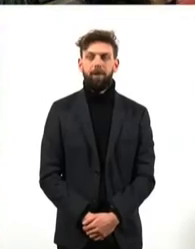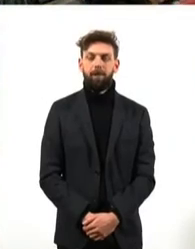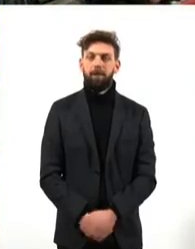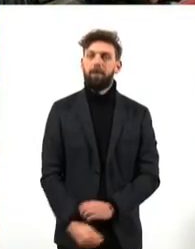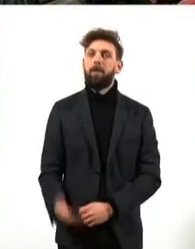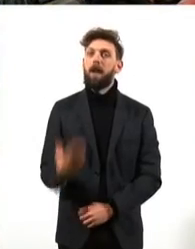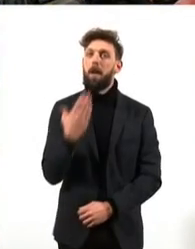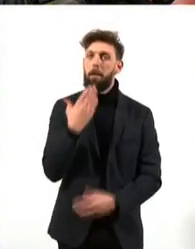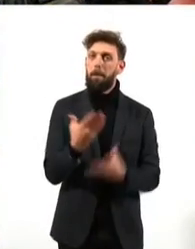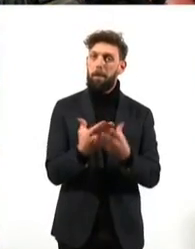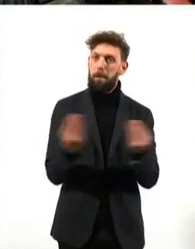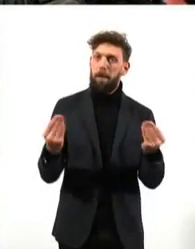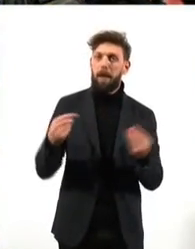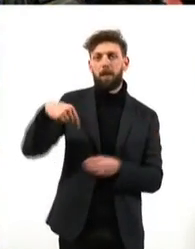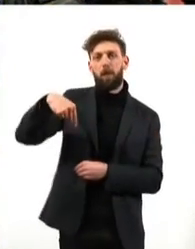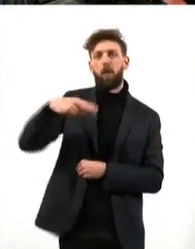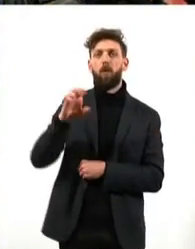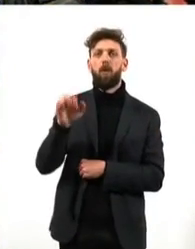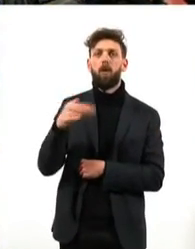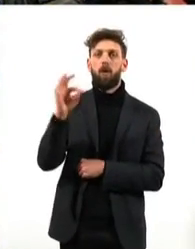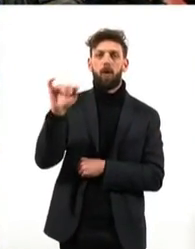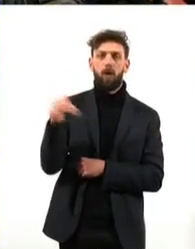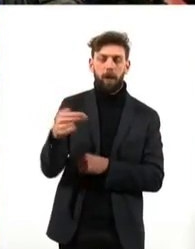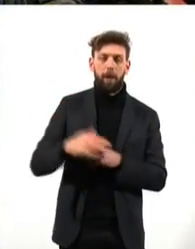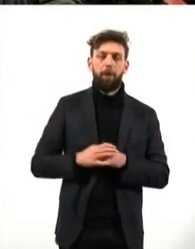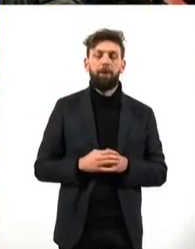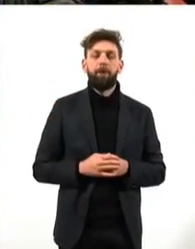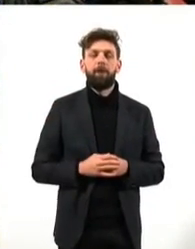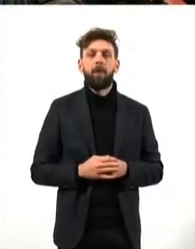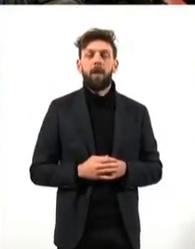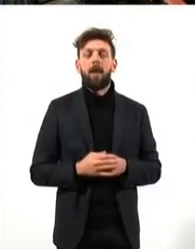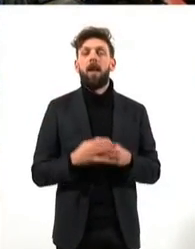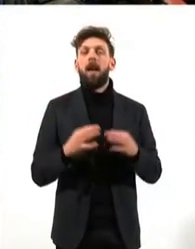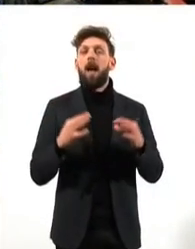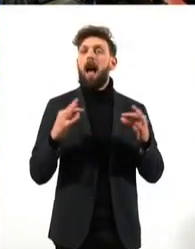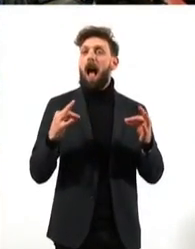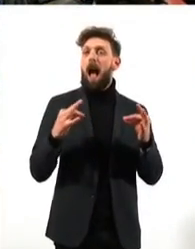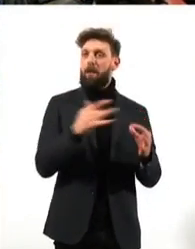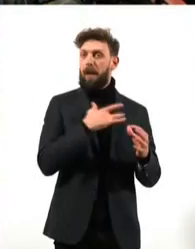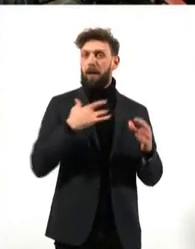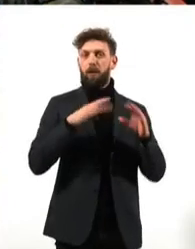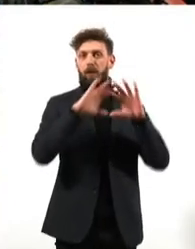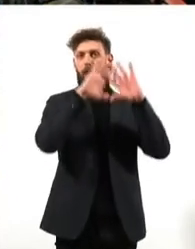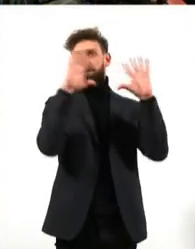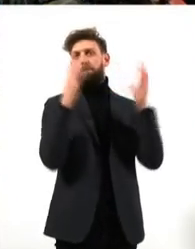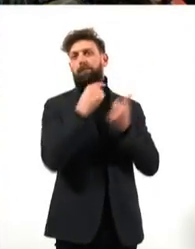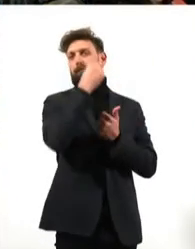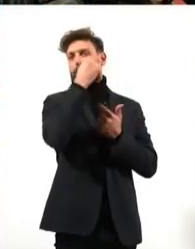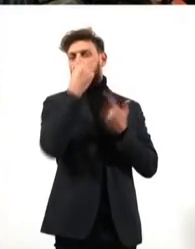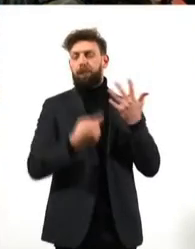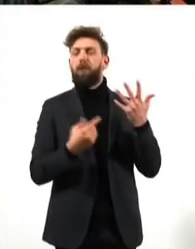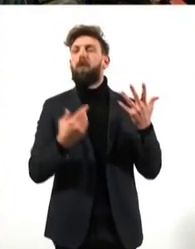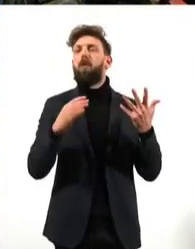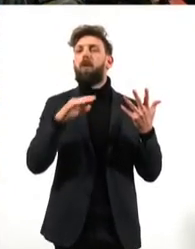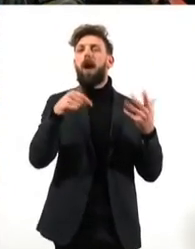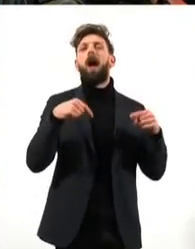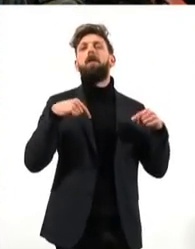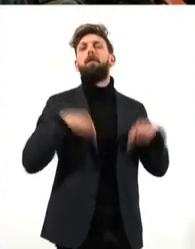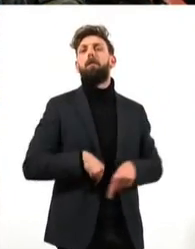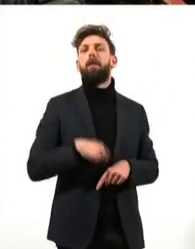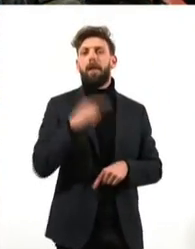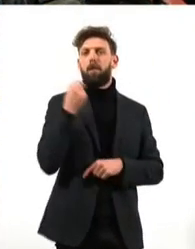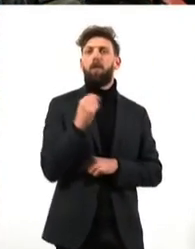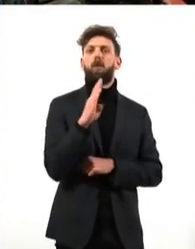Merci beaucoup, Quentin. Sur les sujets de santé qui ont été abordés tout à l'heure, je laisserai le ministre Braun probablement dire un